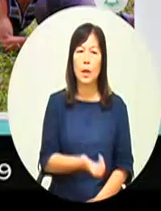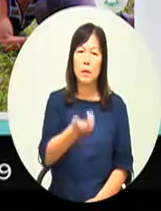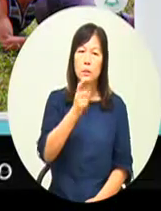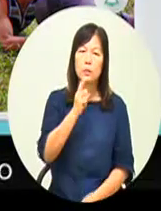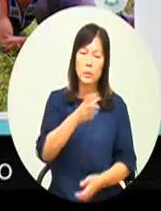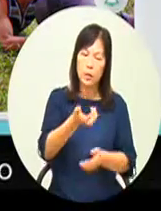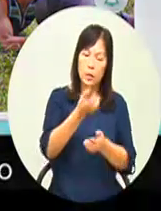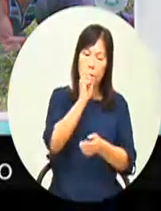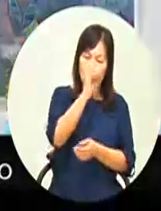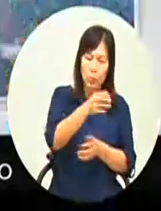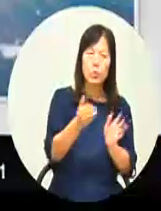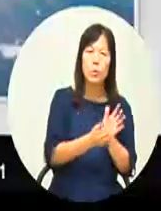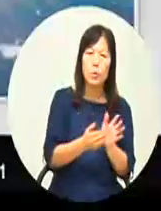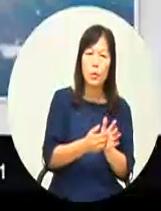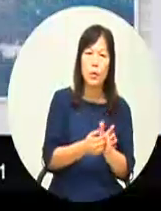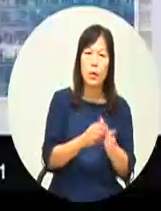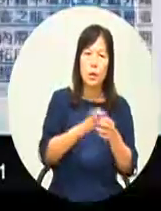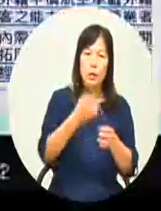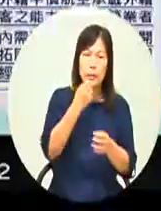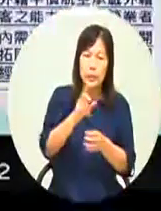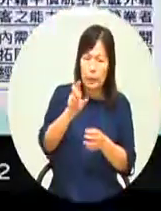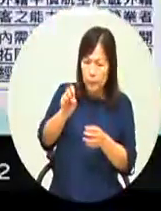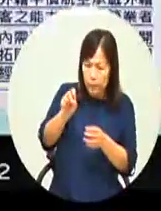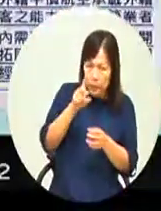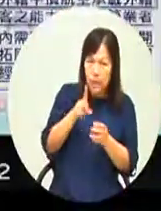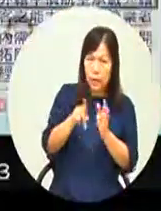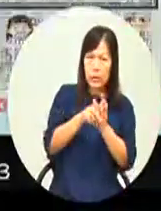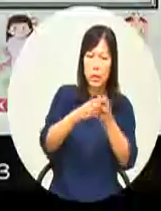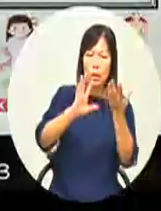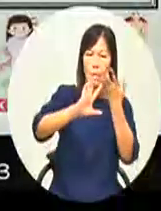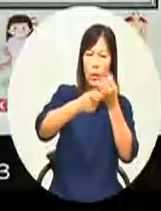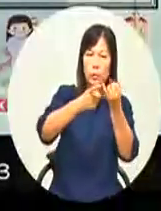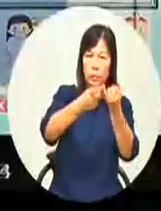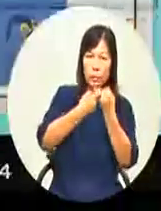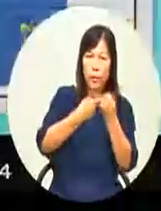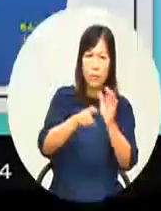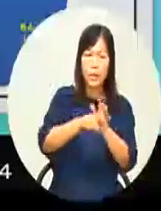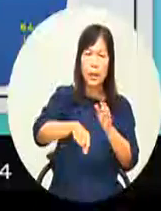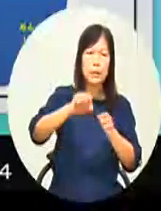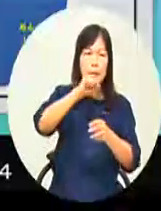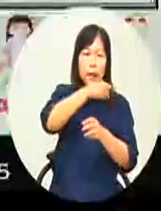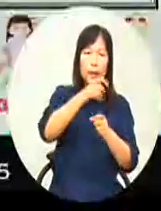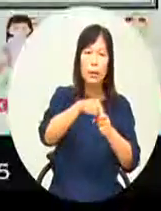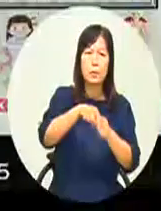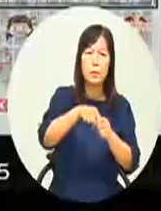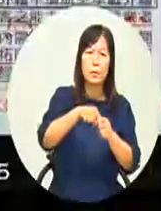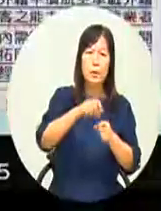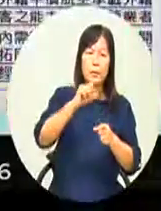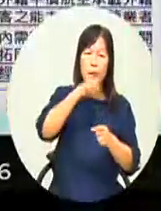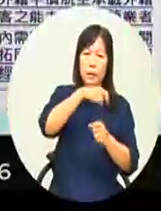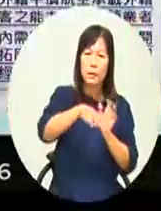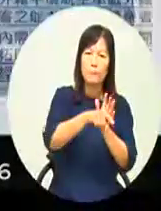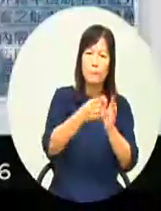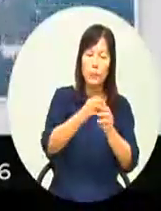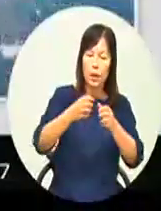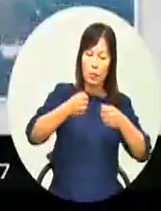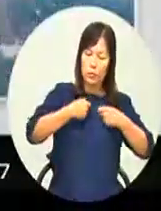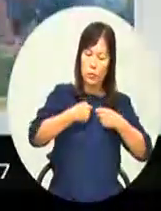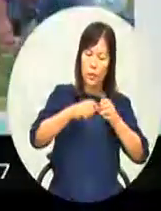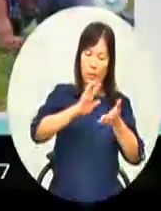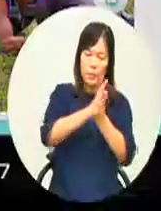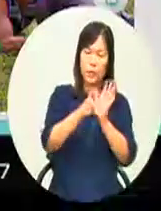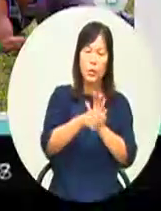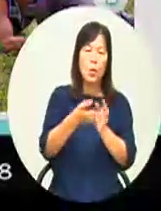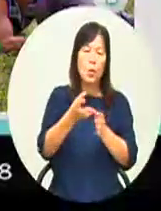光局建议过，可以引用外籍配偶在台湾的这些东南亚外籍配偶，训练他们成为观